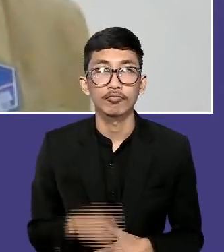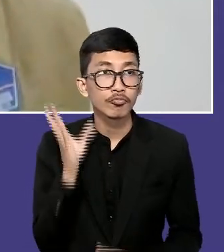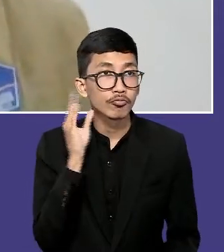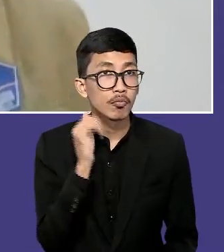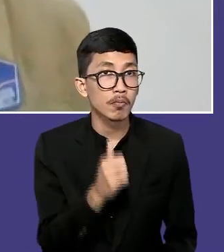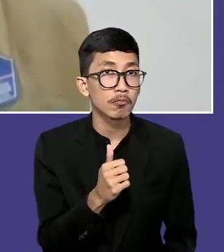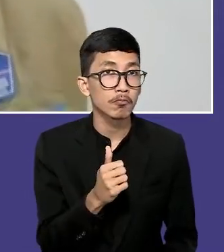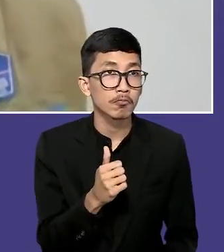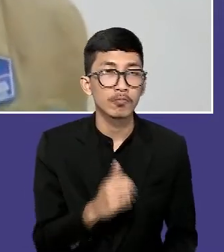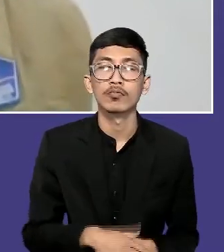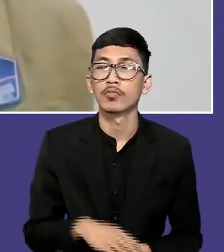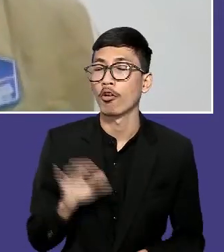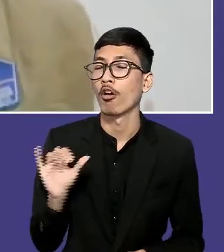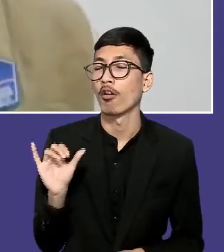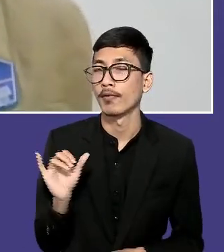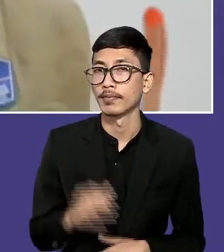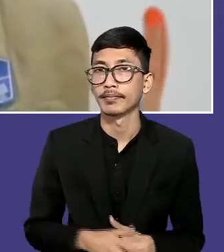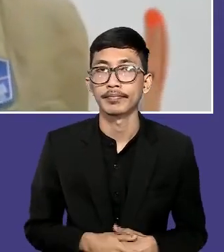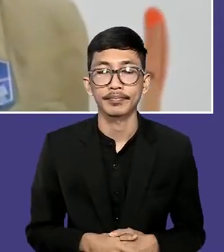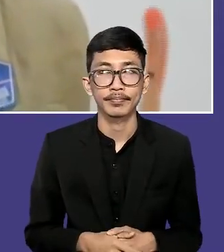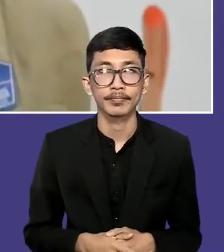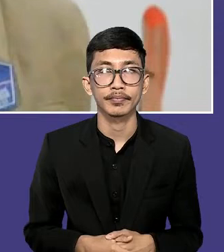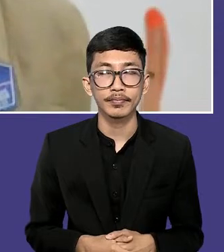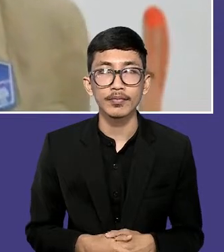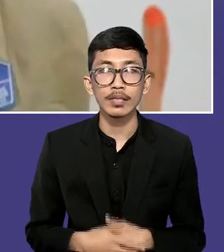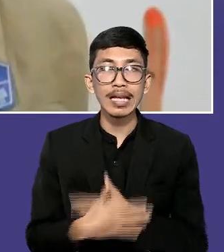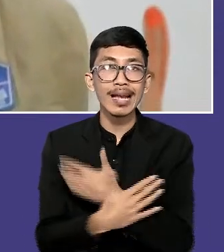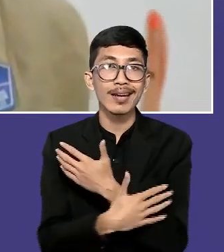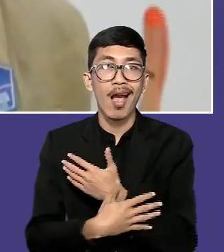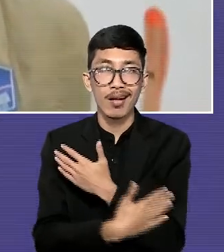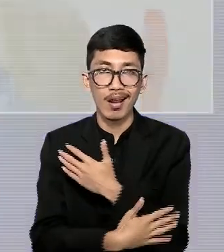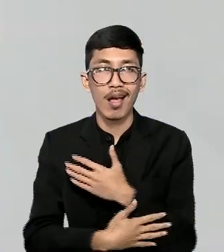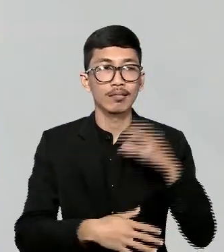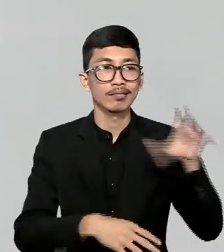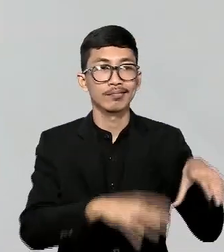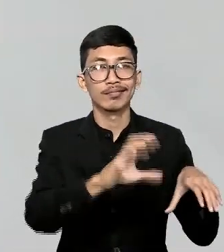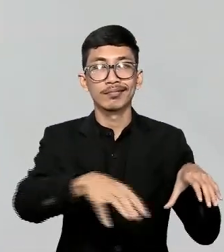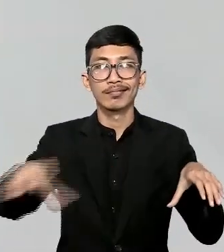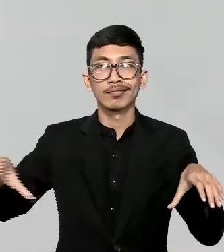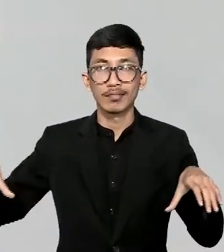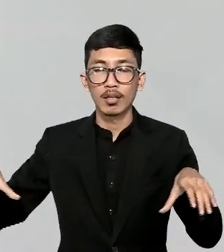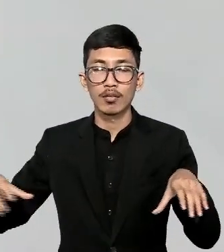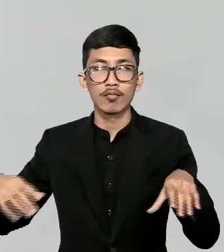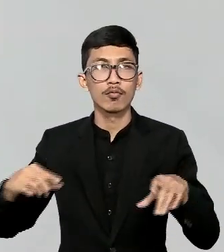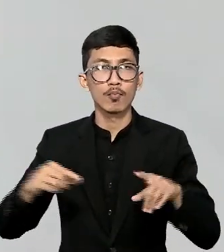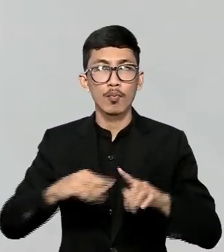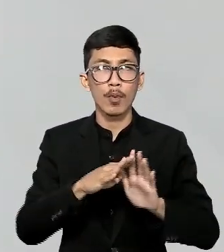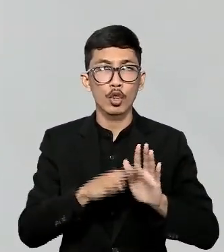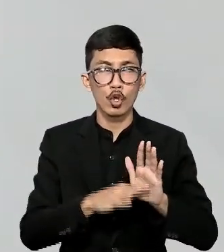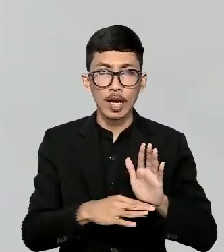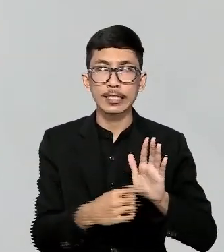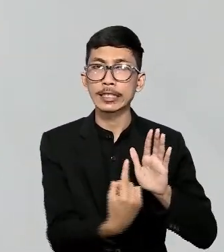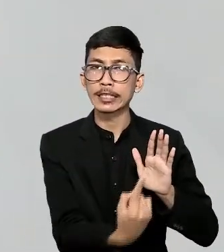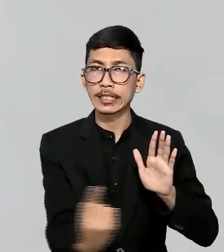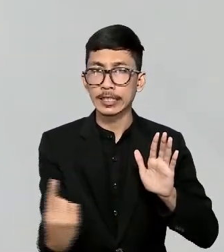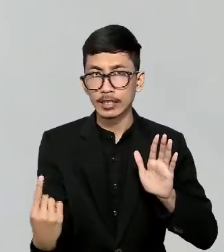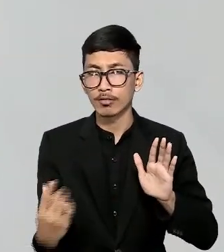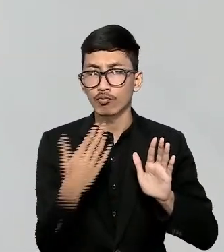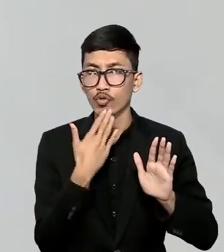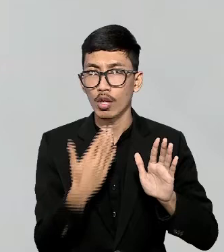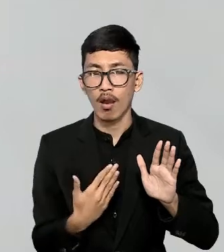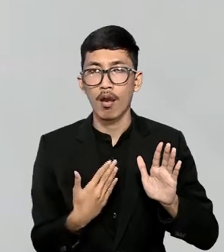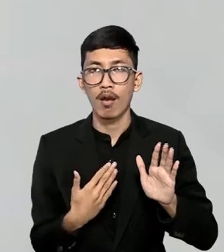baik-baik ya Ya terima kasih jadi setiap negara itu memiliki protokolnya sendiri dan juga menariknya adalah karakter masyarakat